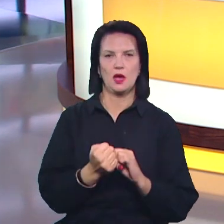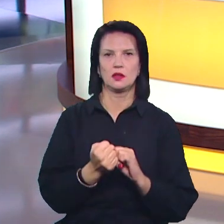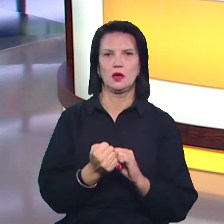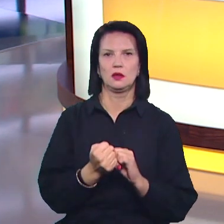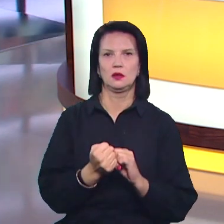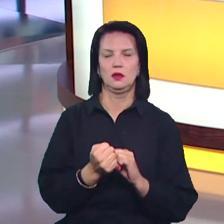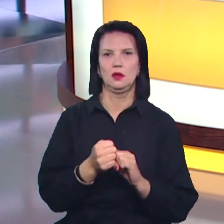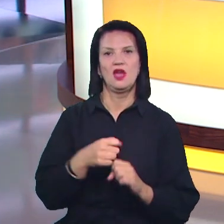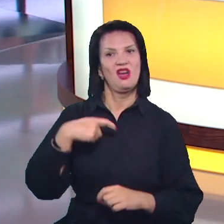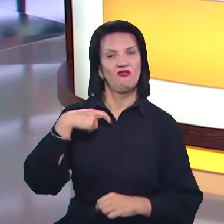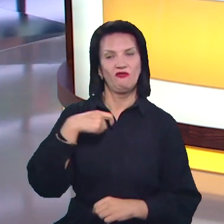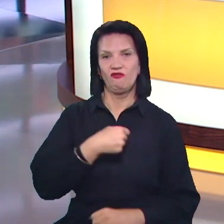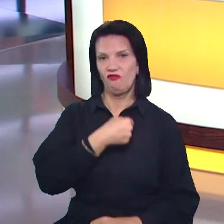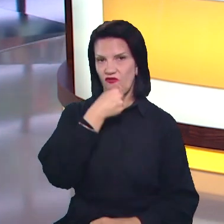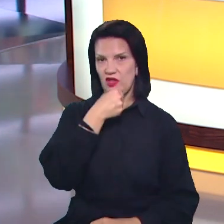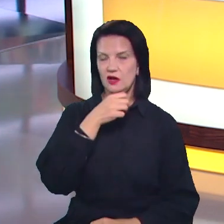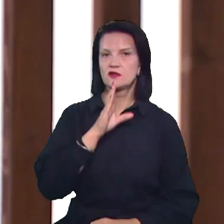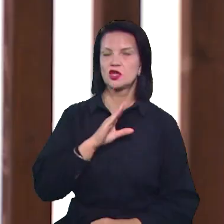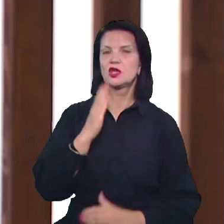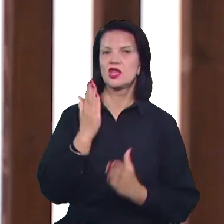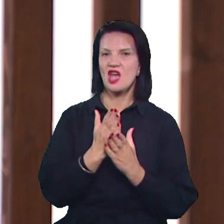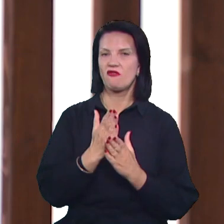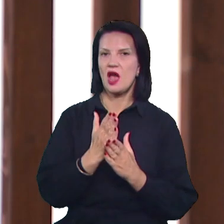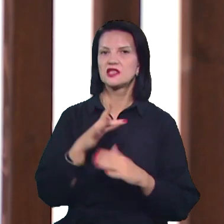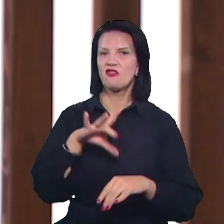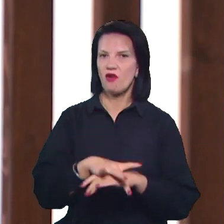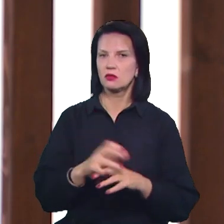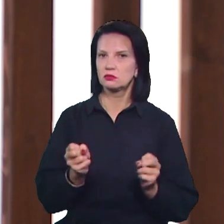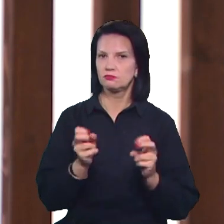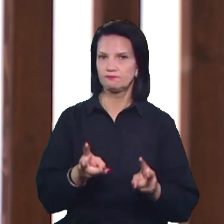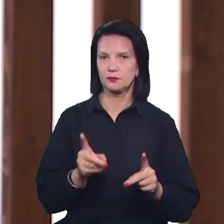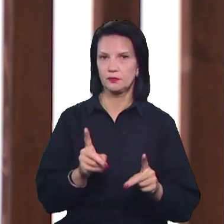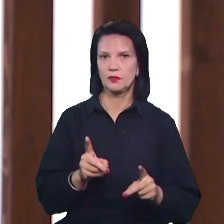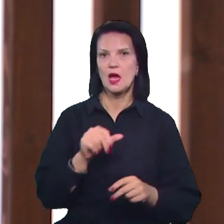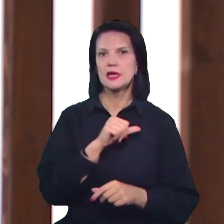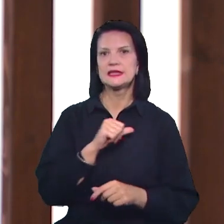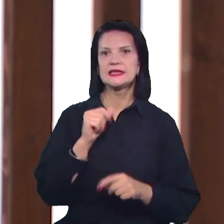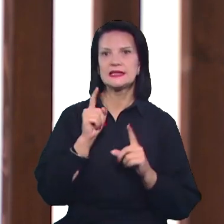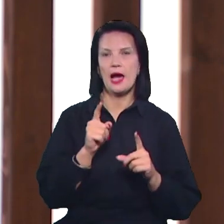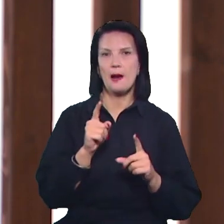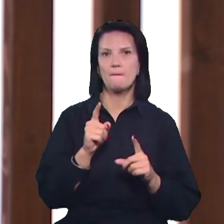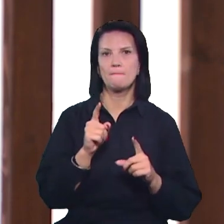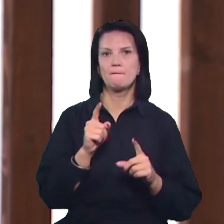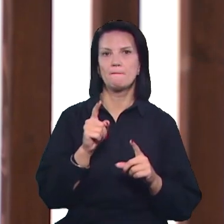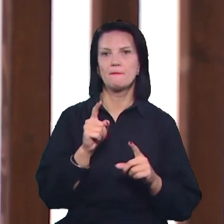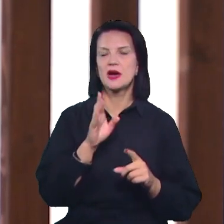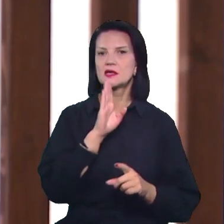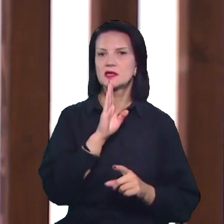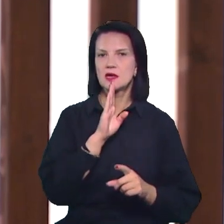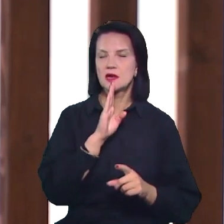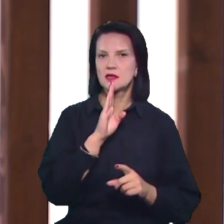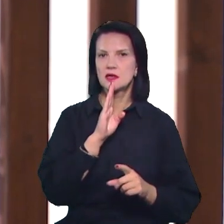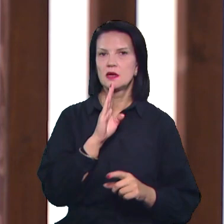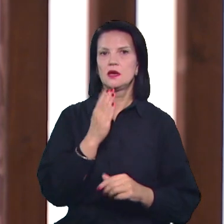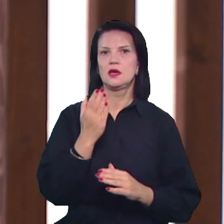вік жінки є теж фактором ризику. Тобто сама стать жіноча – це фактор ризику,